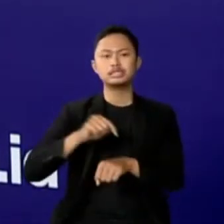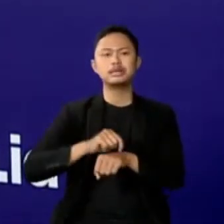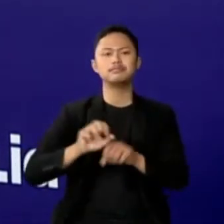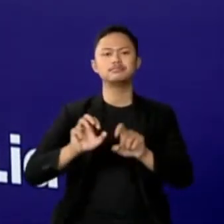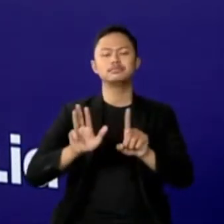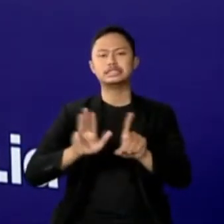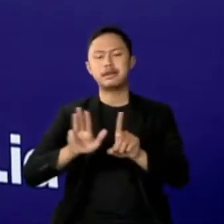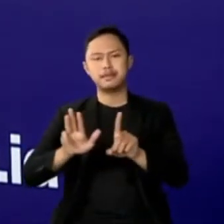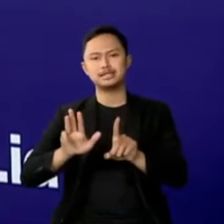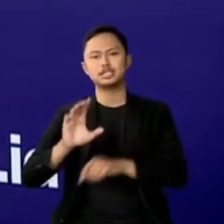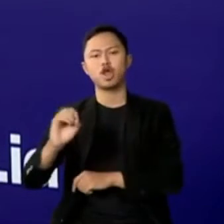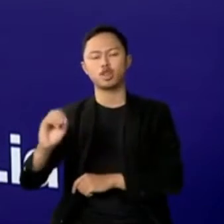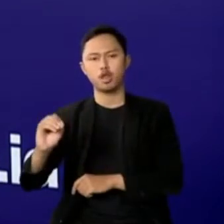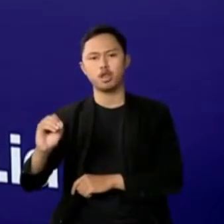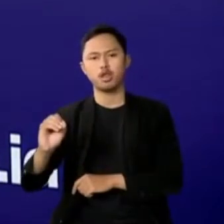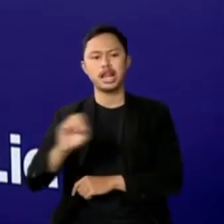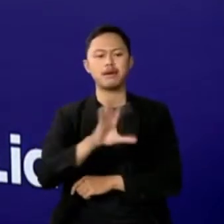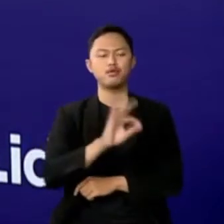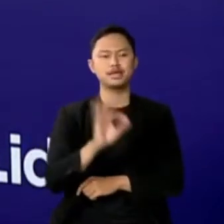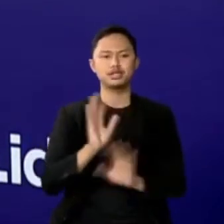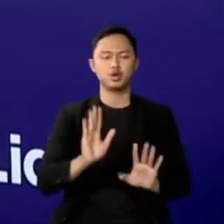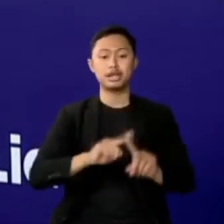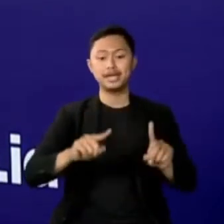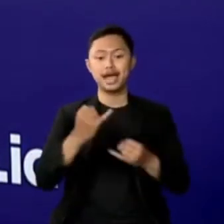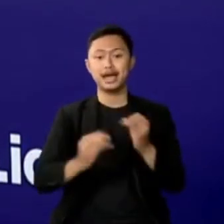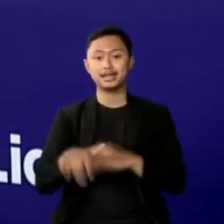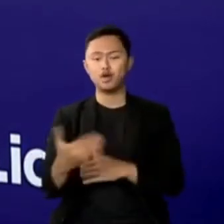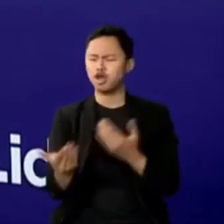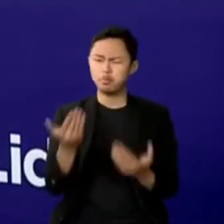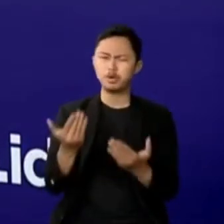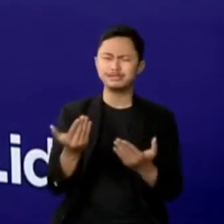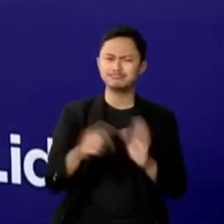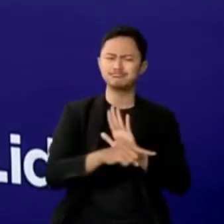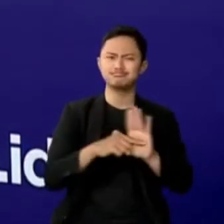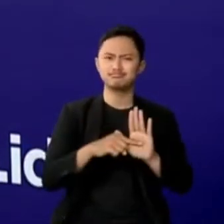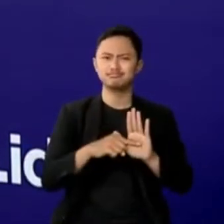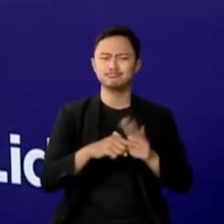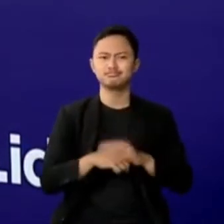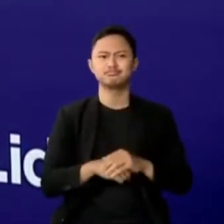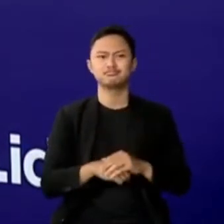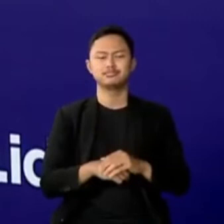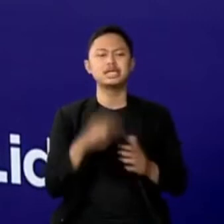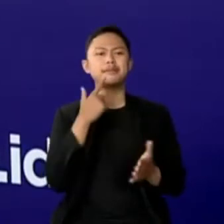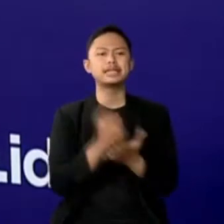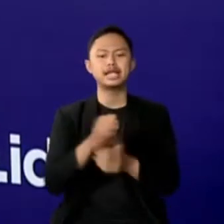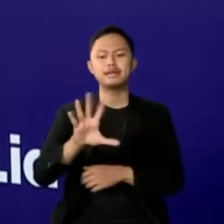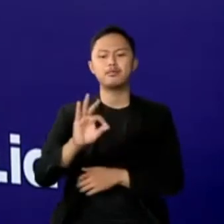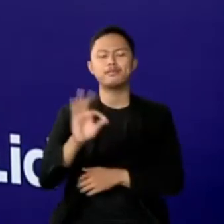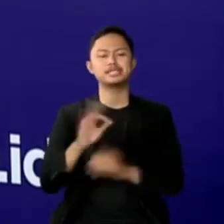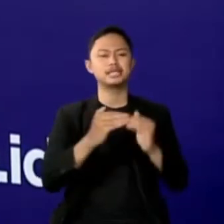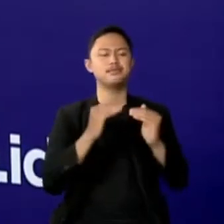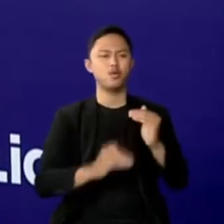dengan kapasitas 50% namun Alhamdulillah karena diakhir tahun juga mungkin akan berkurang prakteknya di bawah 50%